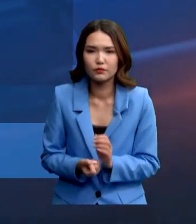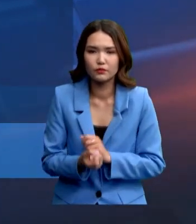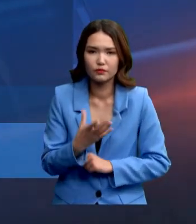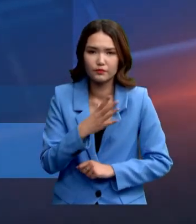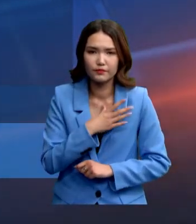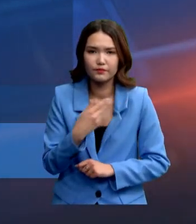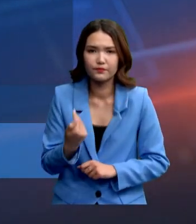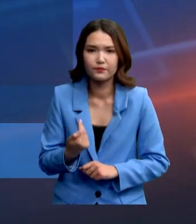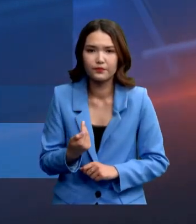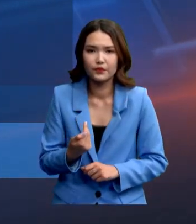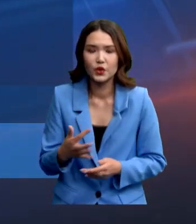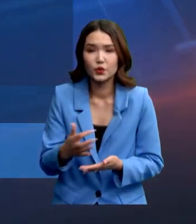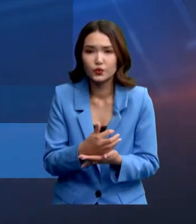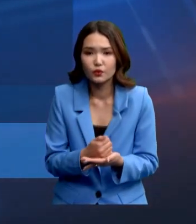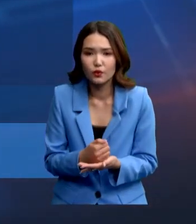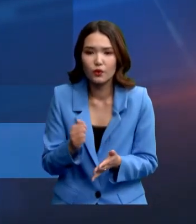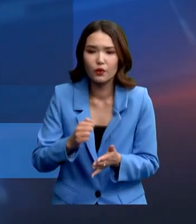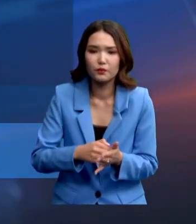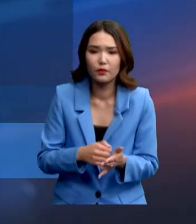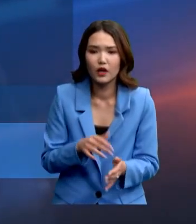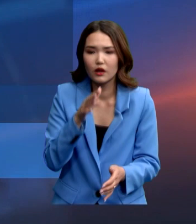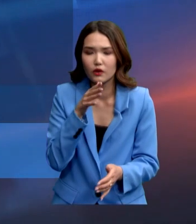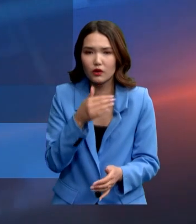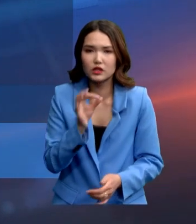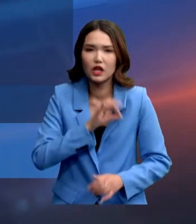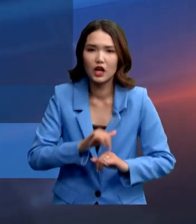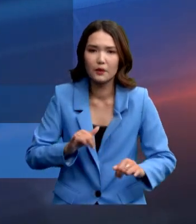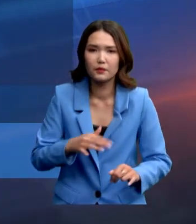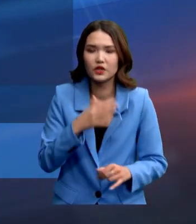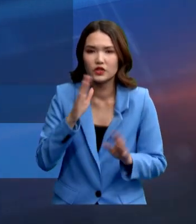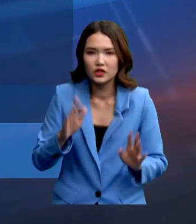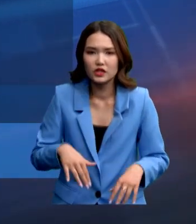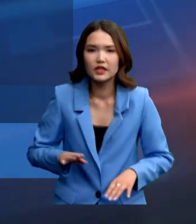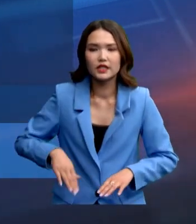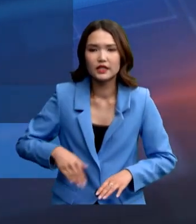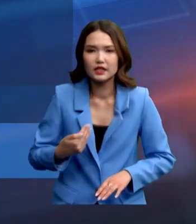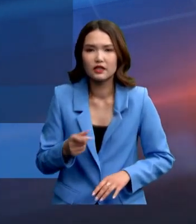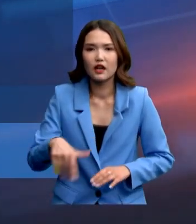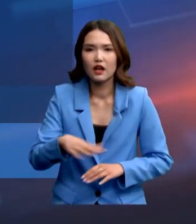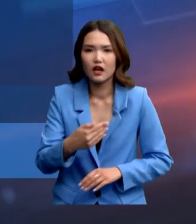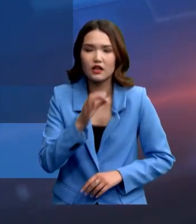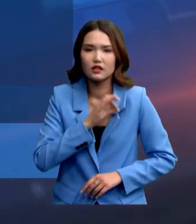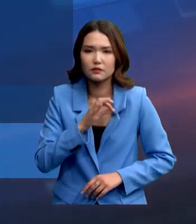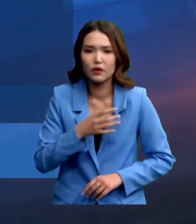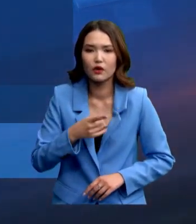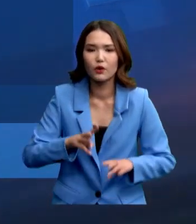туралы ақпарат айқындалған жоқ, өйткені оларда қаржы жеткілікті. Келесі апта немесе арғы апта осы